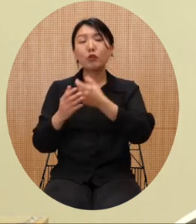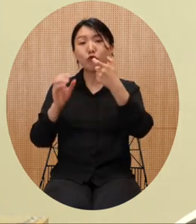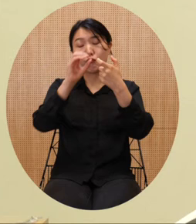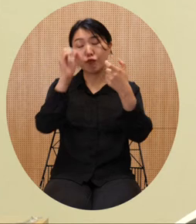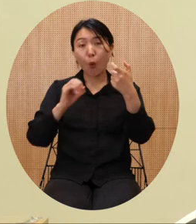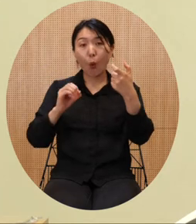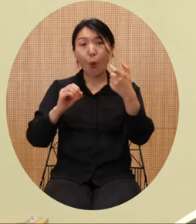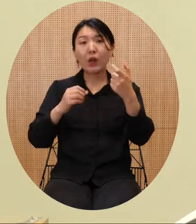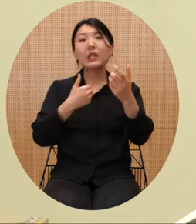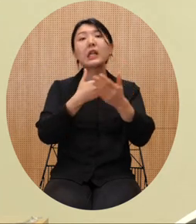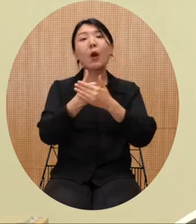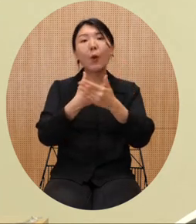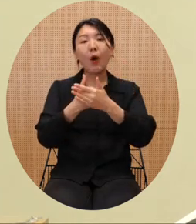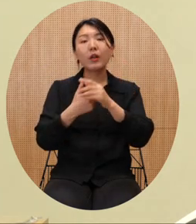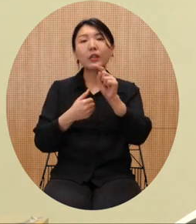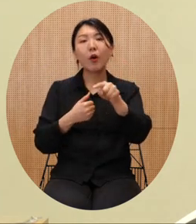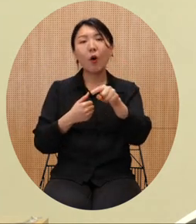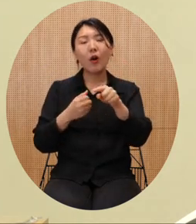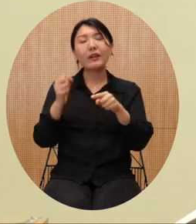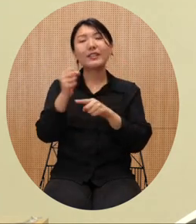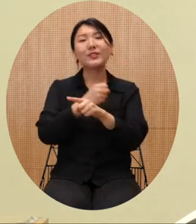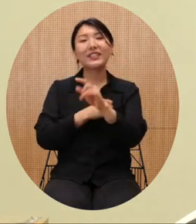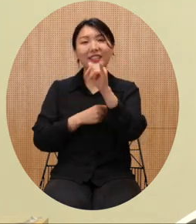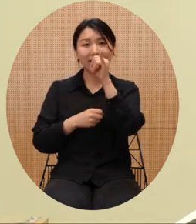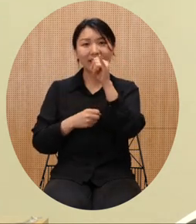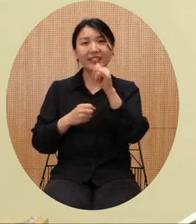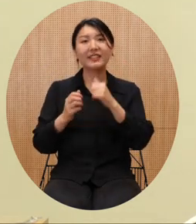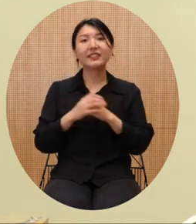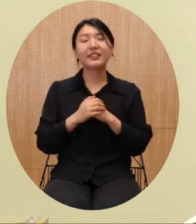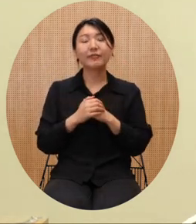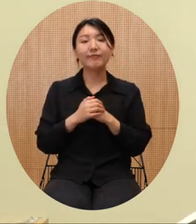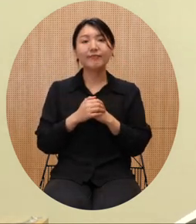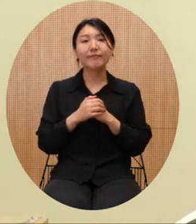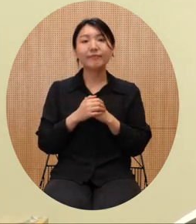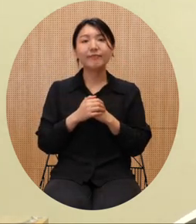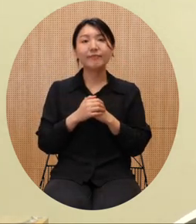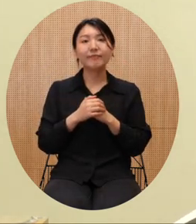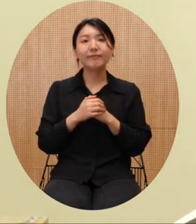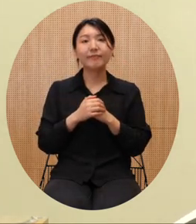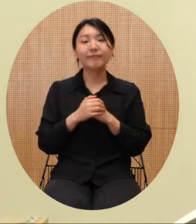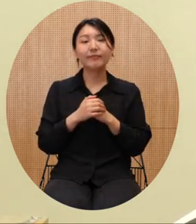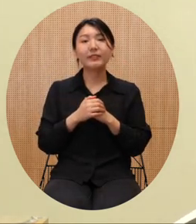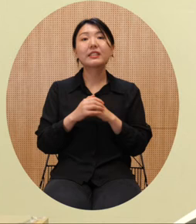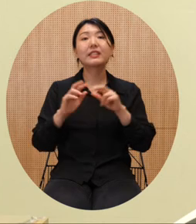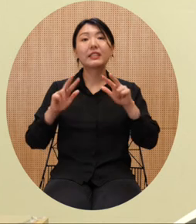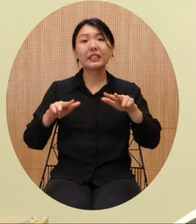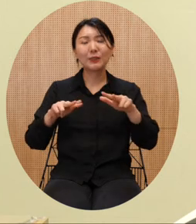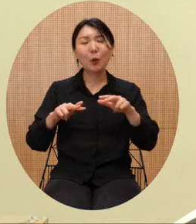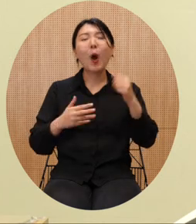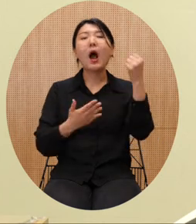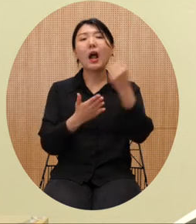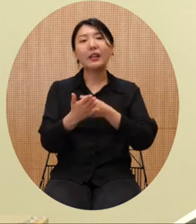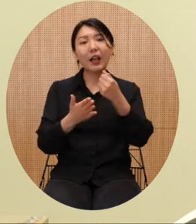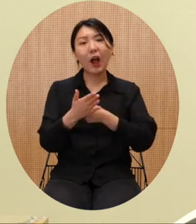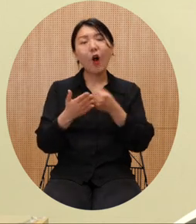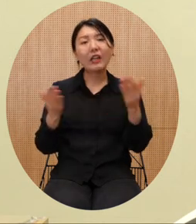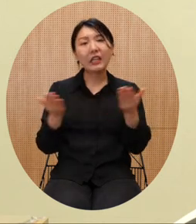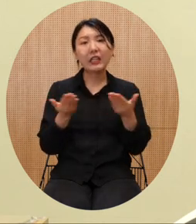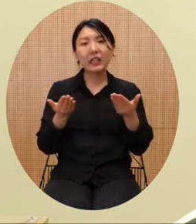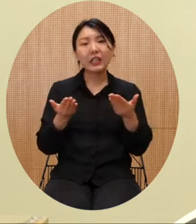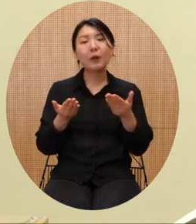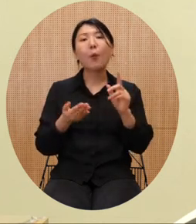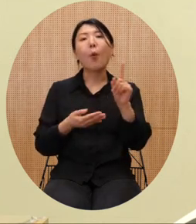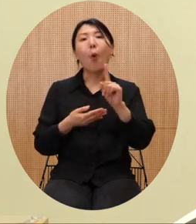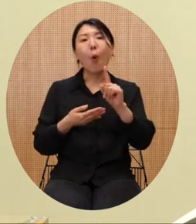60%까지 하는 이런 기준은 참 의미가 있는 그런 기준인 것 같습니다. 지금 참 안타까운 일이